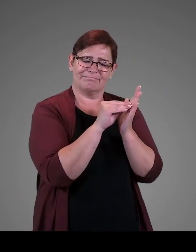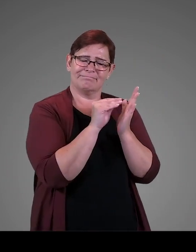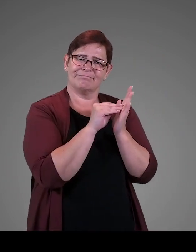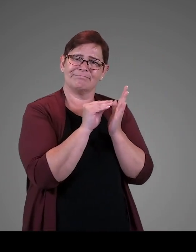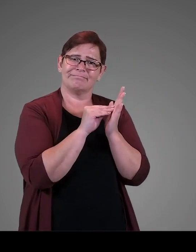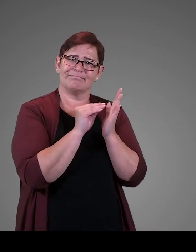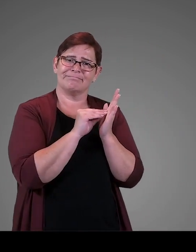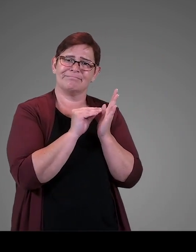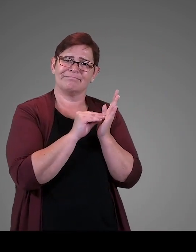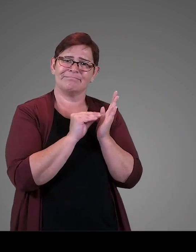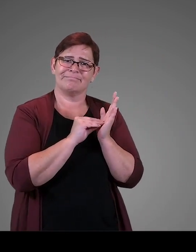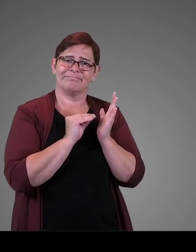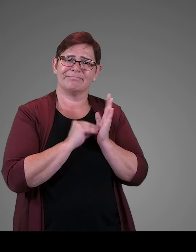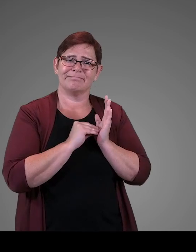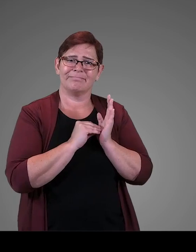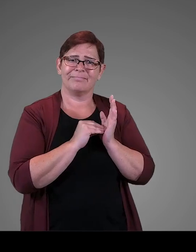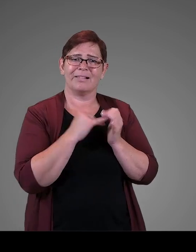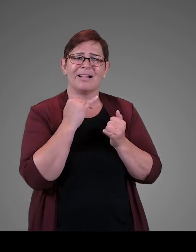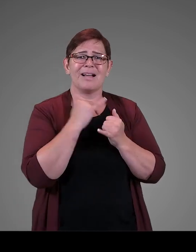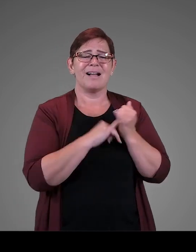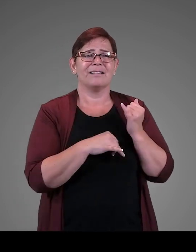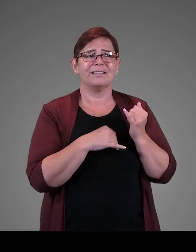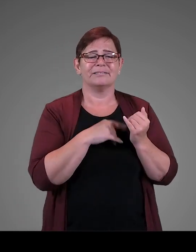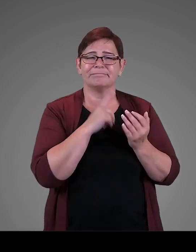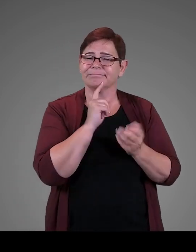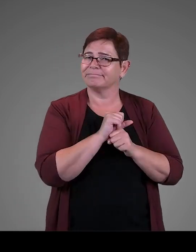Je vous écoute intensément.